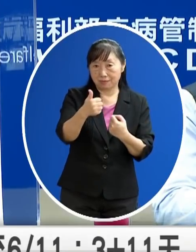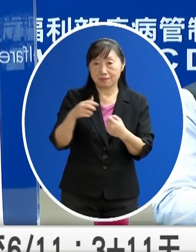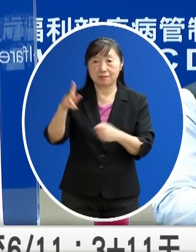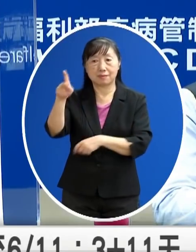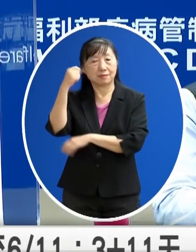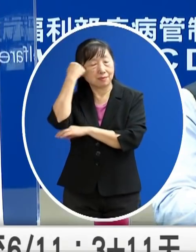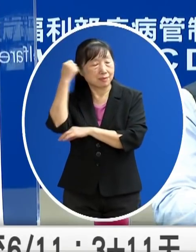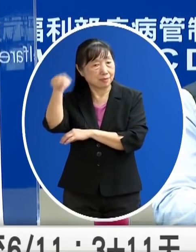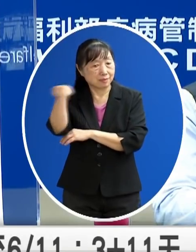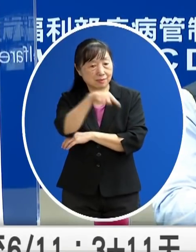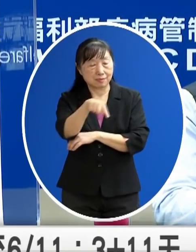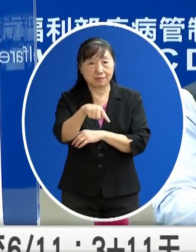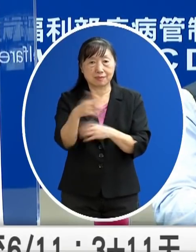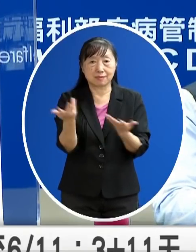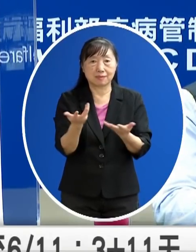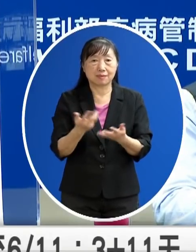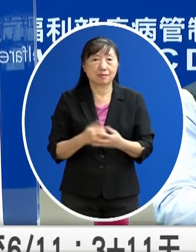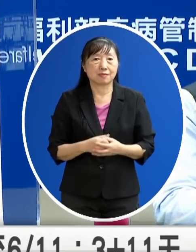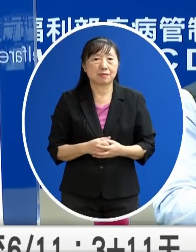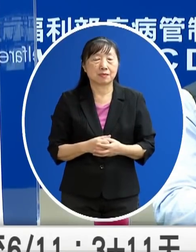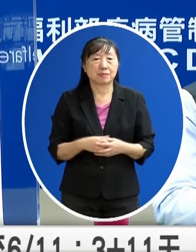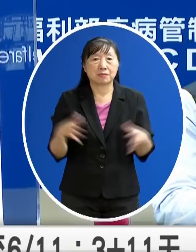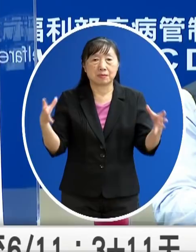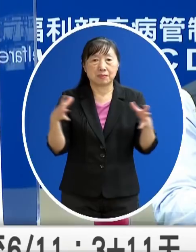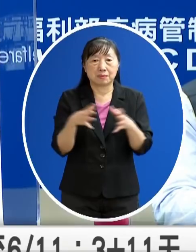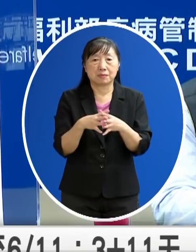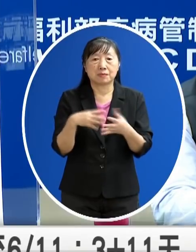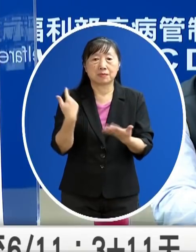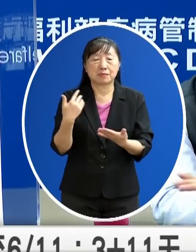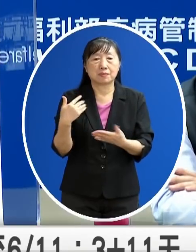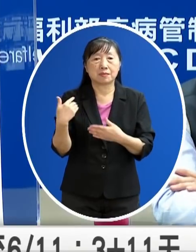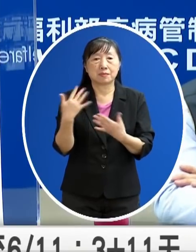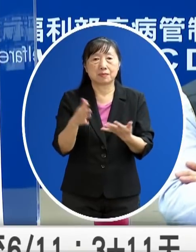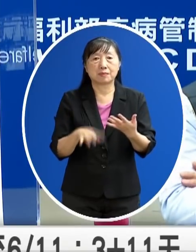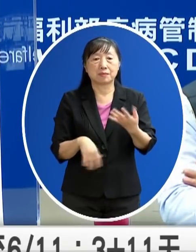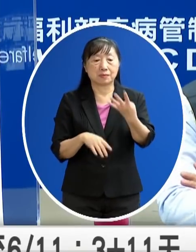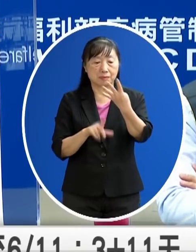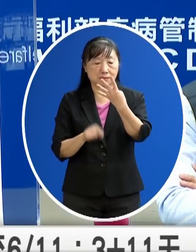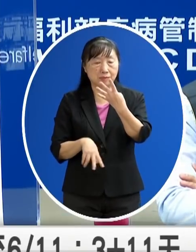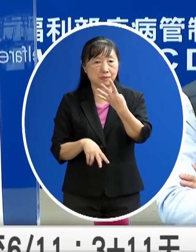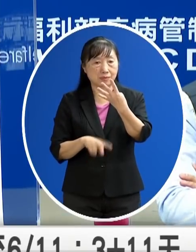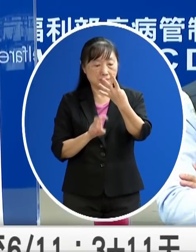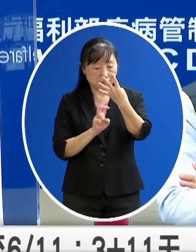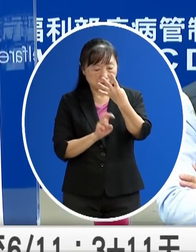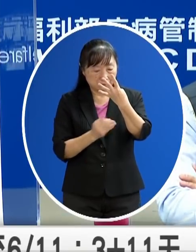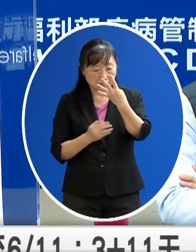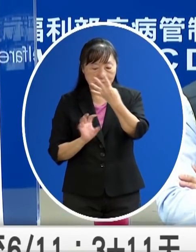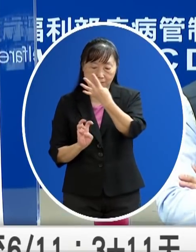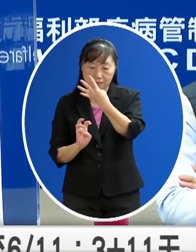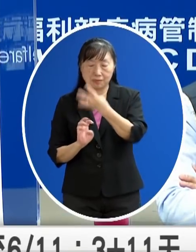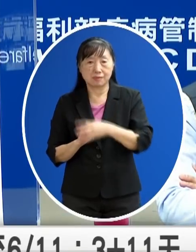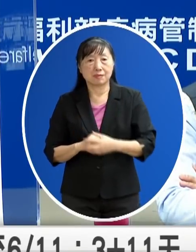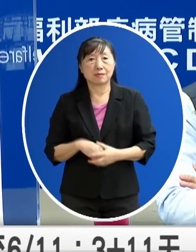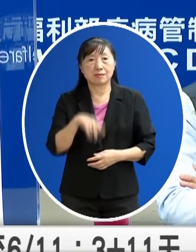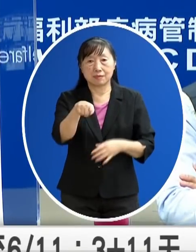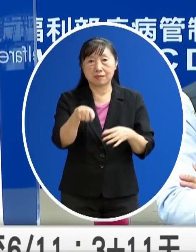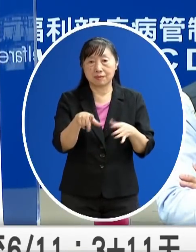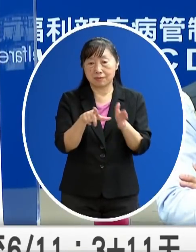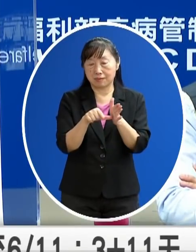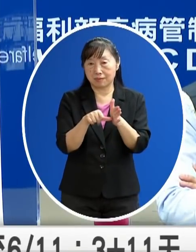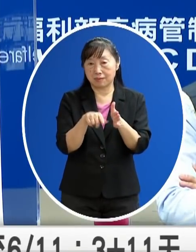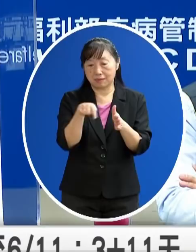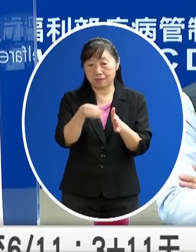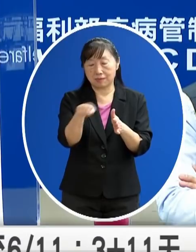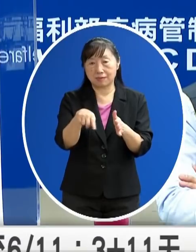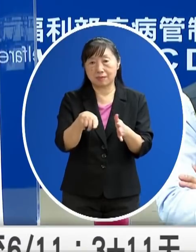我们总共包含我们后来送到全部在4月30号哈，4月29、4月30，哈，直接都送